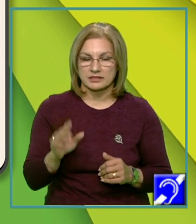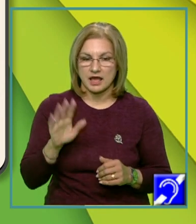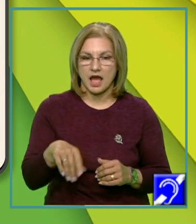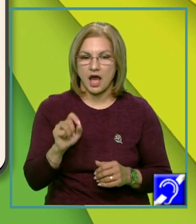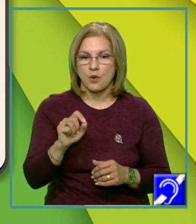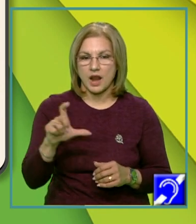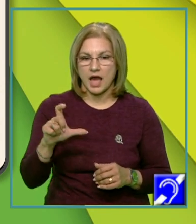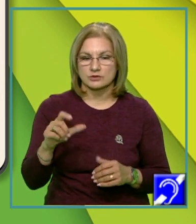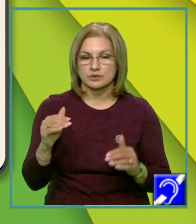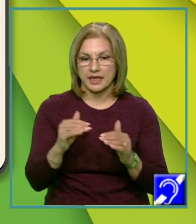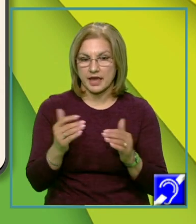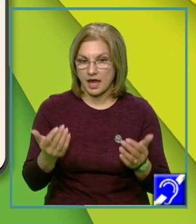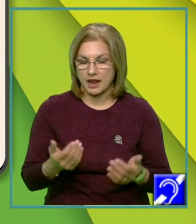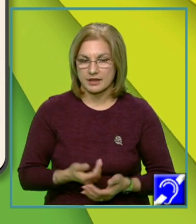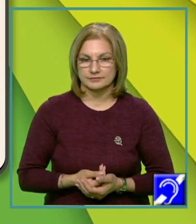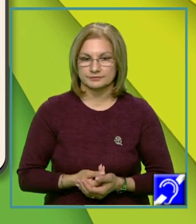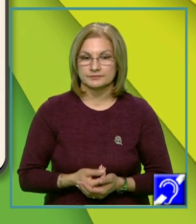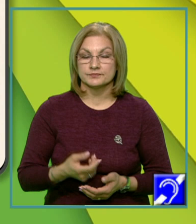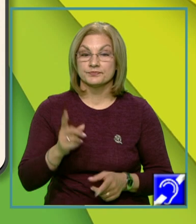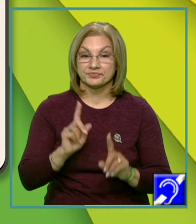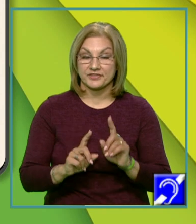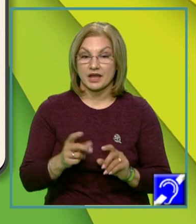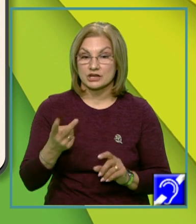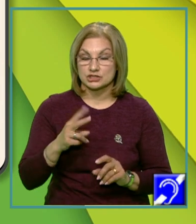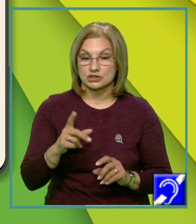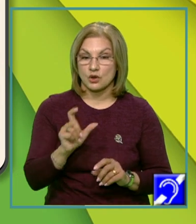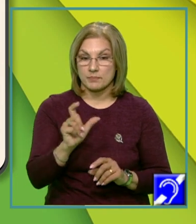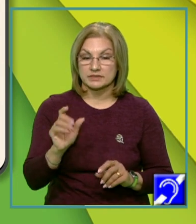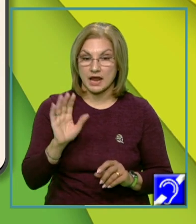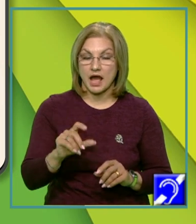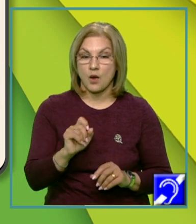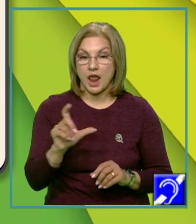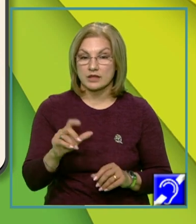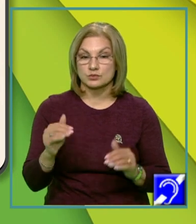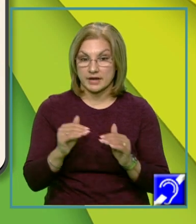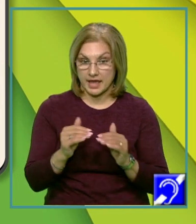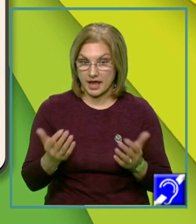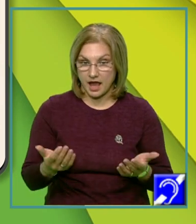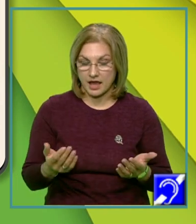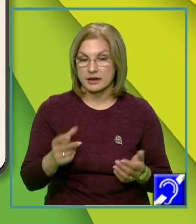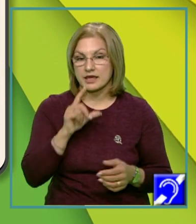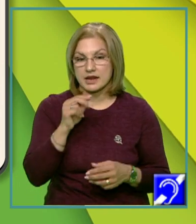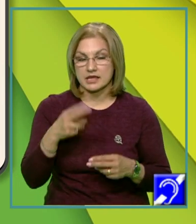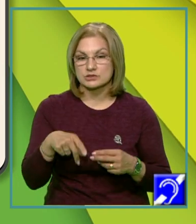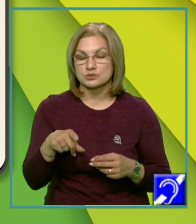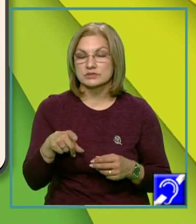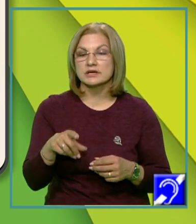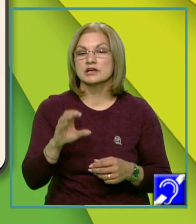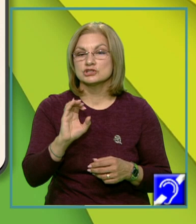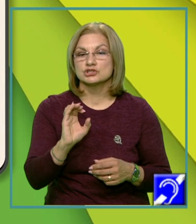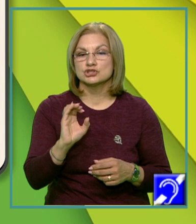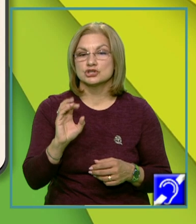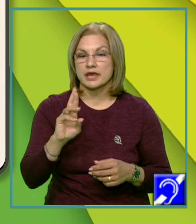laturile egale dacă cele două pătrate au laturile egale rezultă că c